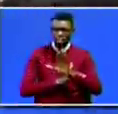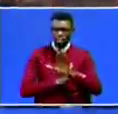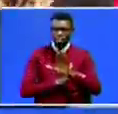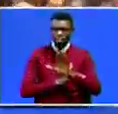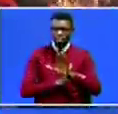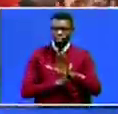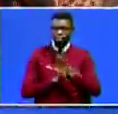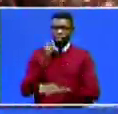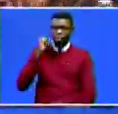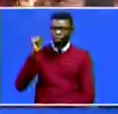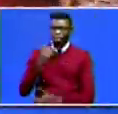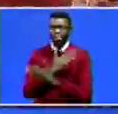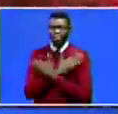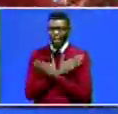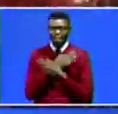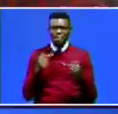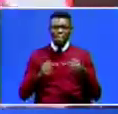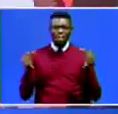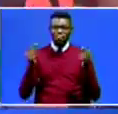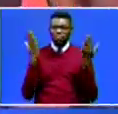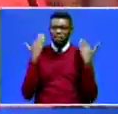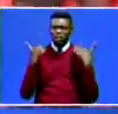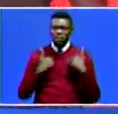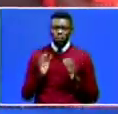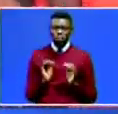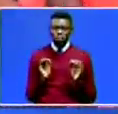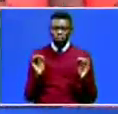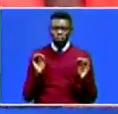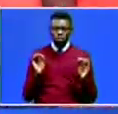hakuna mahasidi au marafiki wa kudumu siasani.